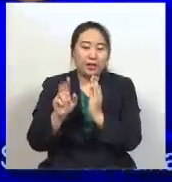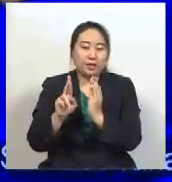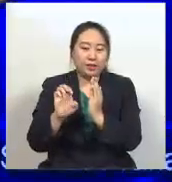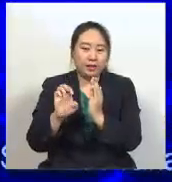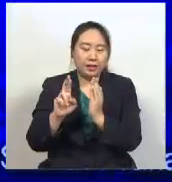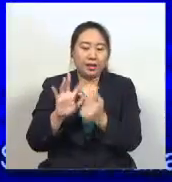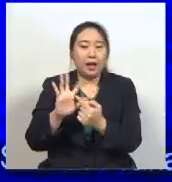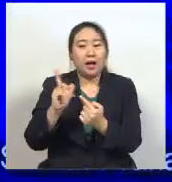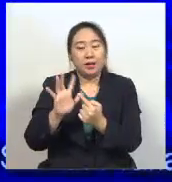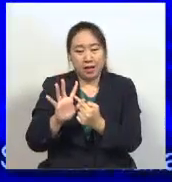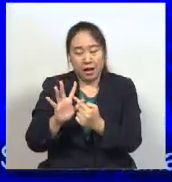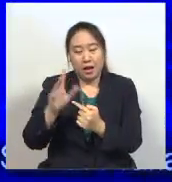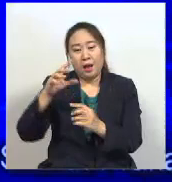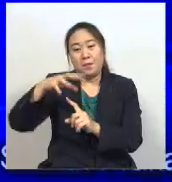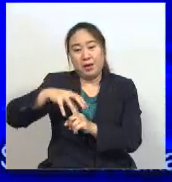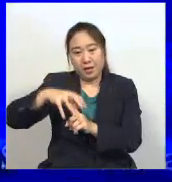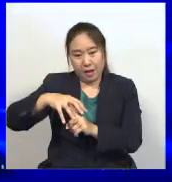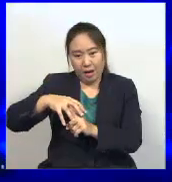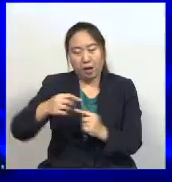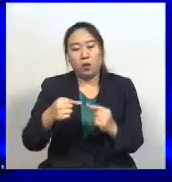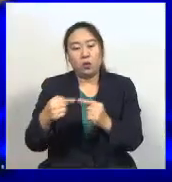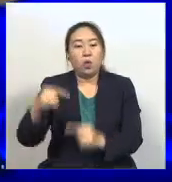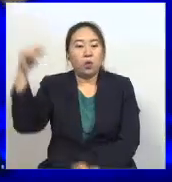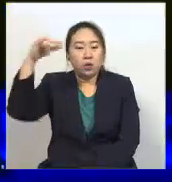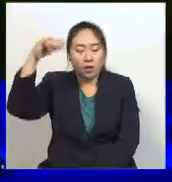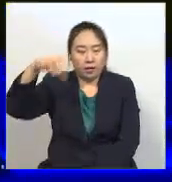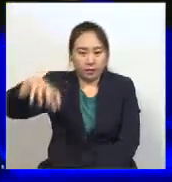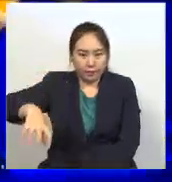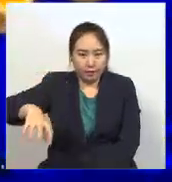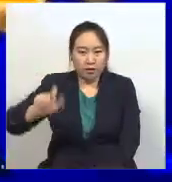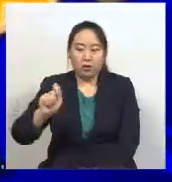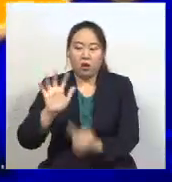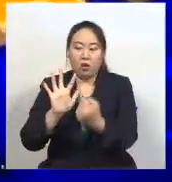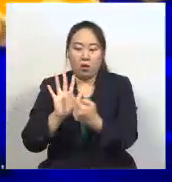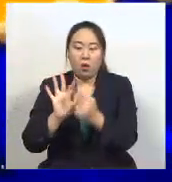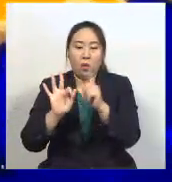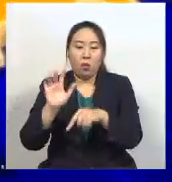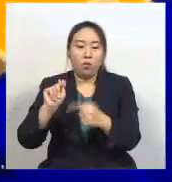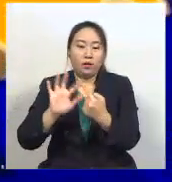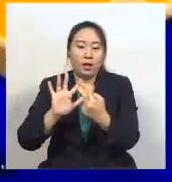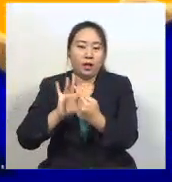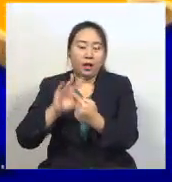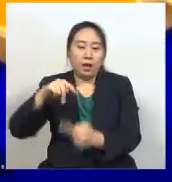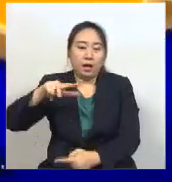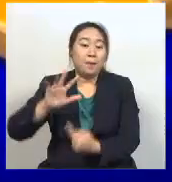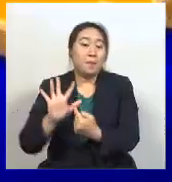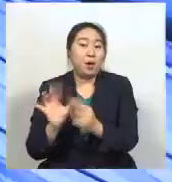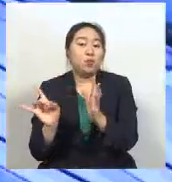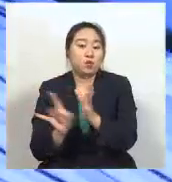ราชาสถานีพัทยาแล้วก็เข้าสู่ท่าอากาศยานอู่ตะเภาเป็นสถานีสุดท้ายค่ะ ระยะทางรวม